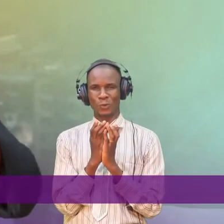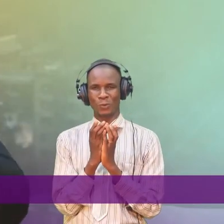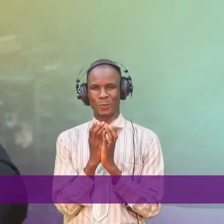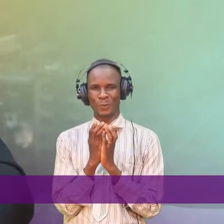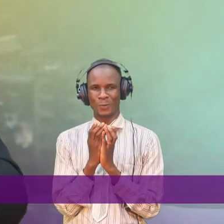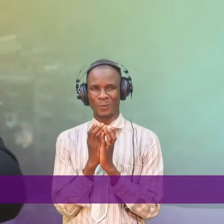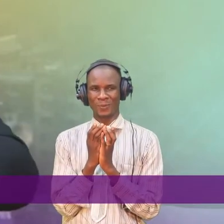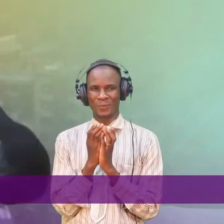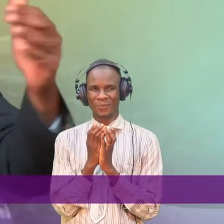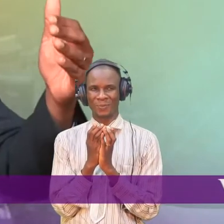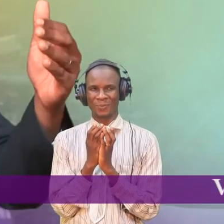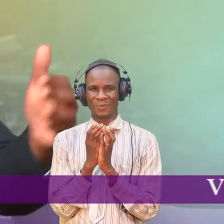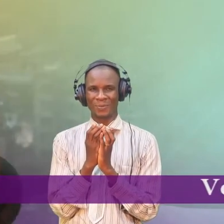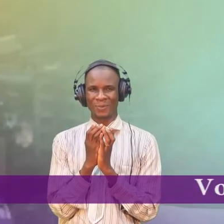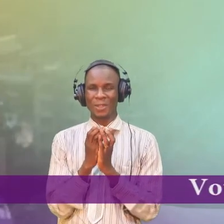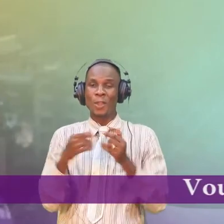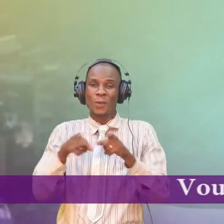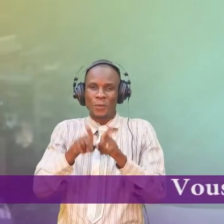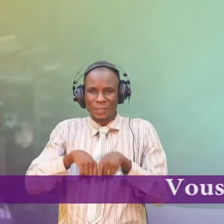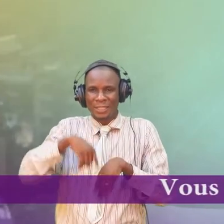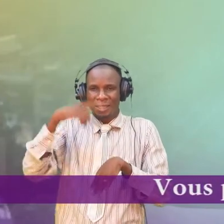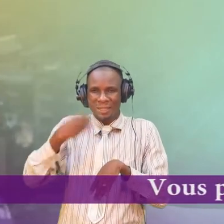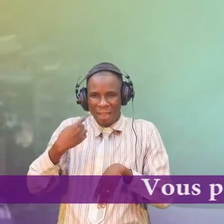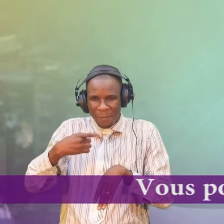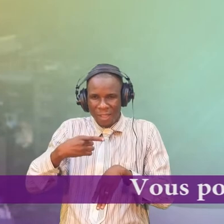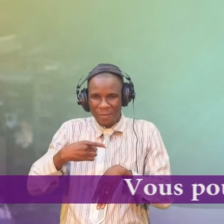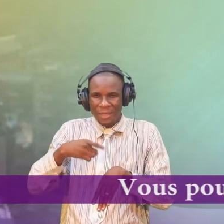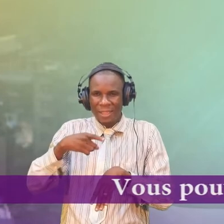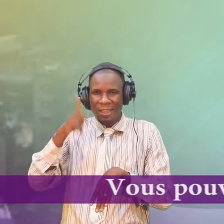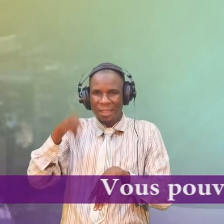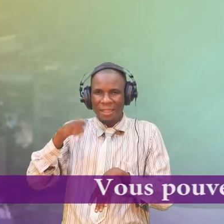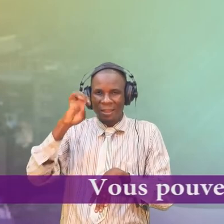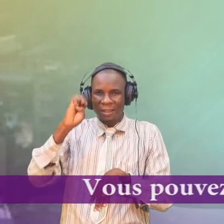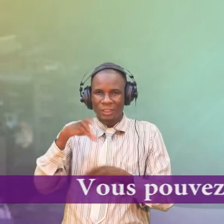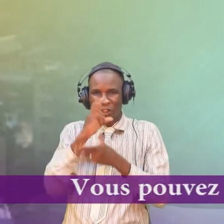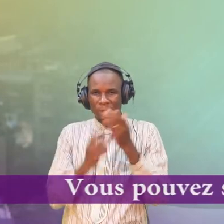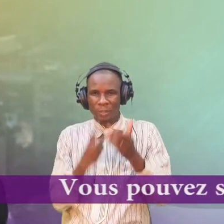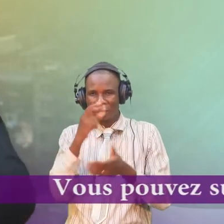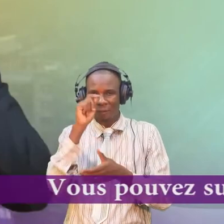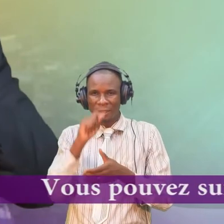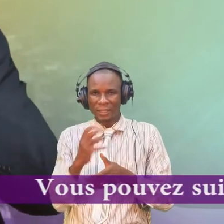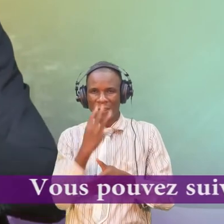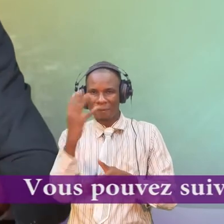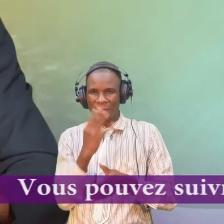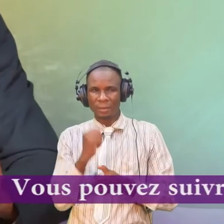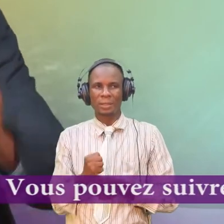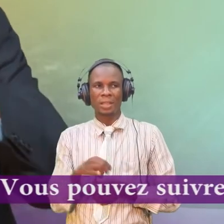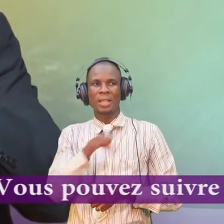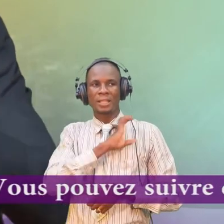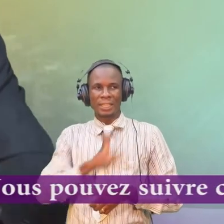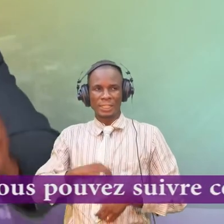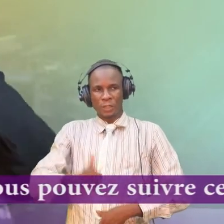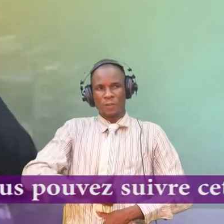Amesema kwamba sisi ni wenye haki kama hatujawahi kufanya dhambi. Or, Dieu nous dit que cette lakini